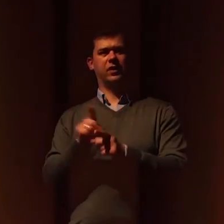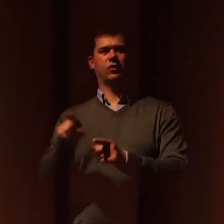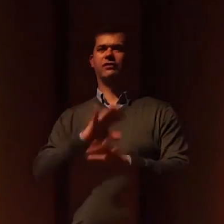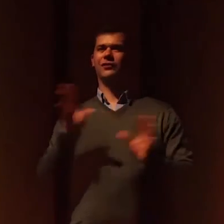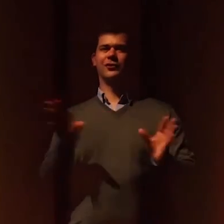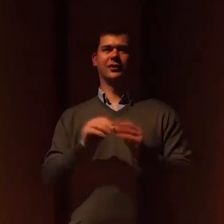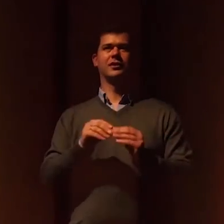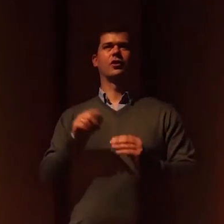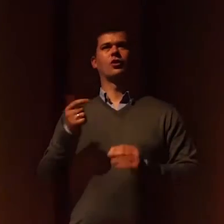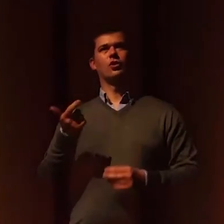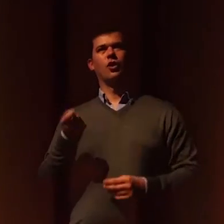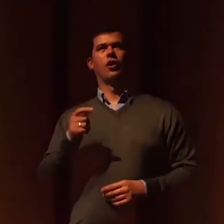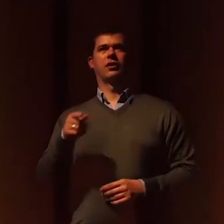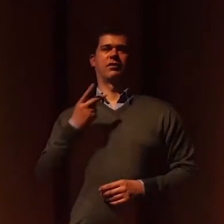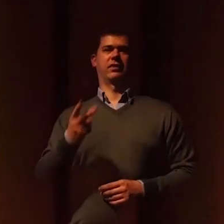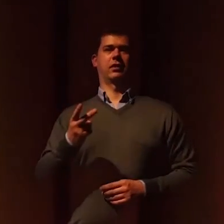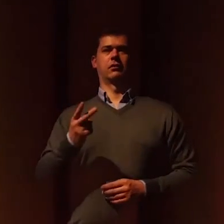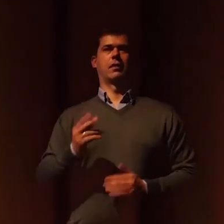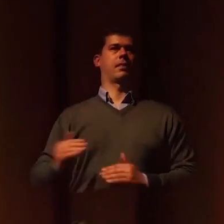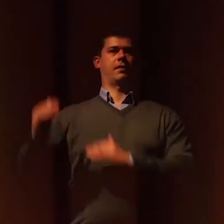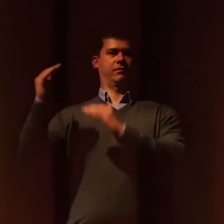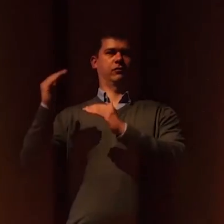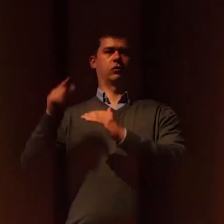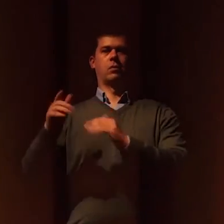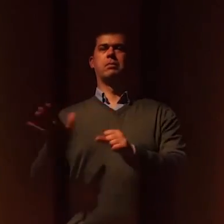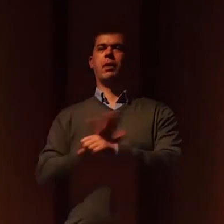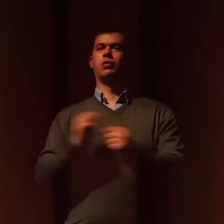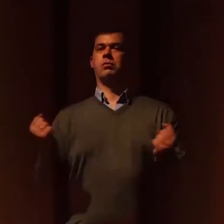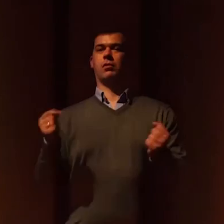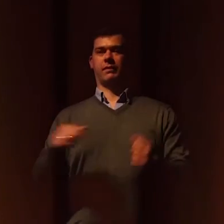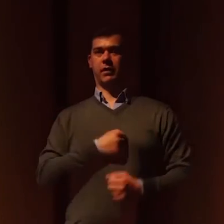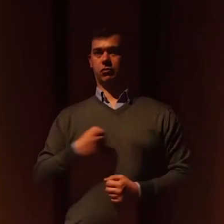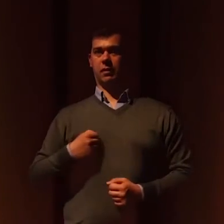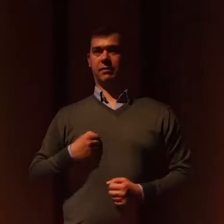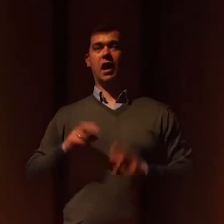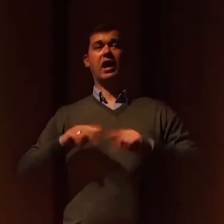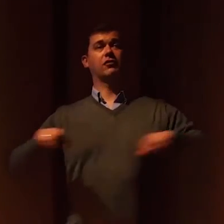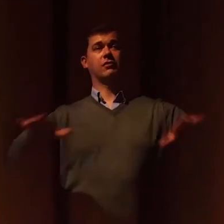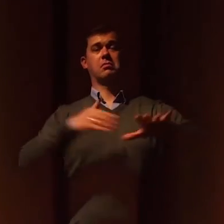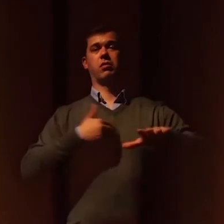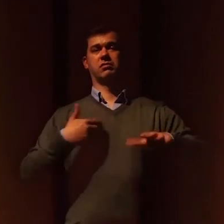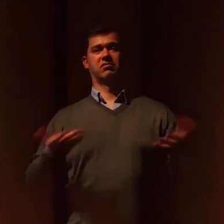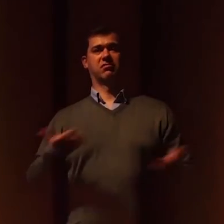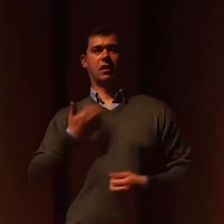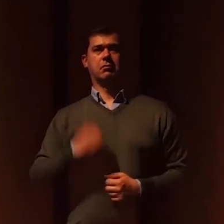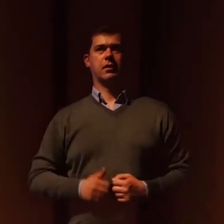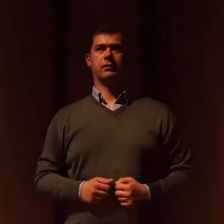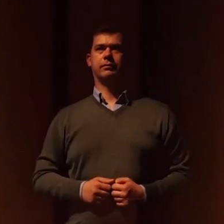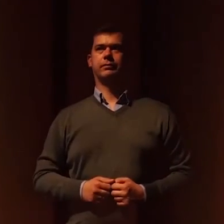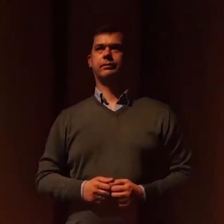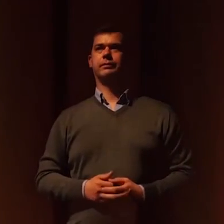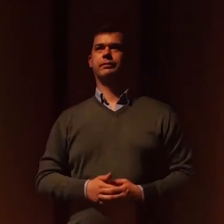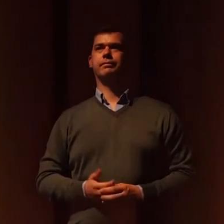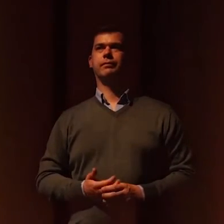wszystko jest na szczycie to znaczy jest pełnomocnik Warszawie pó dziura tak się nie daje Polki równościowej